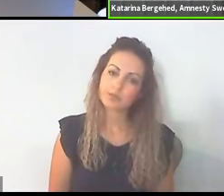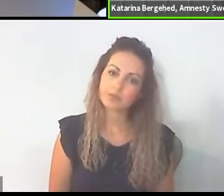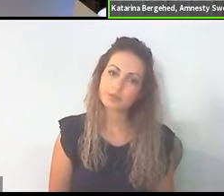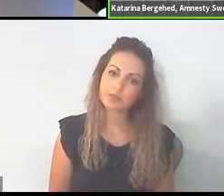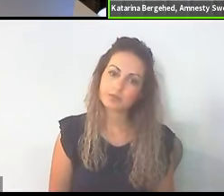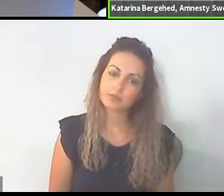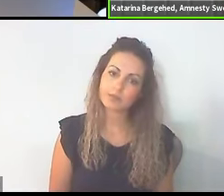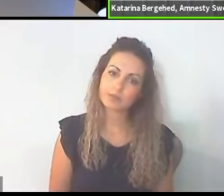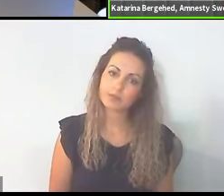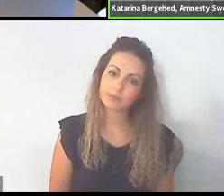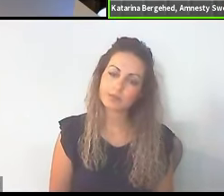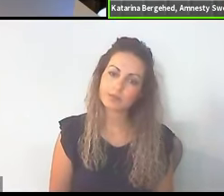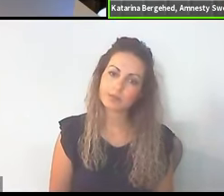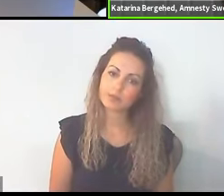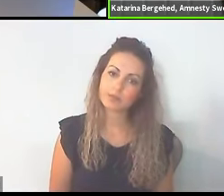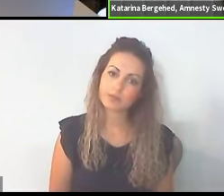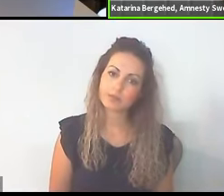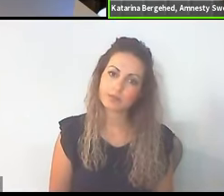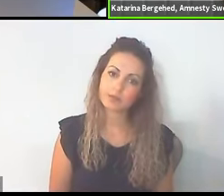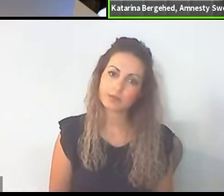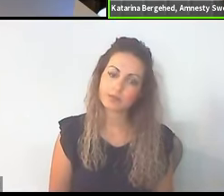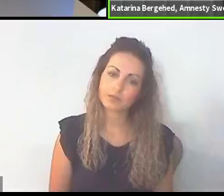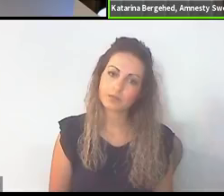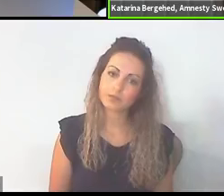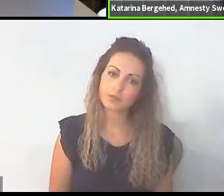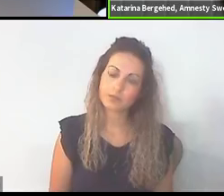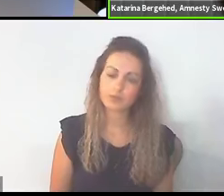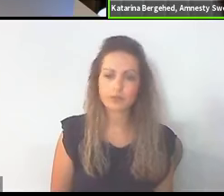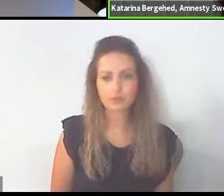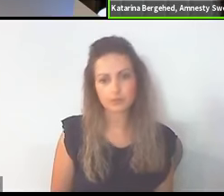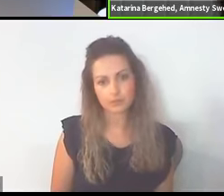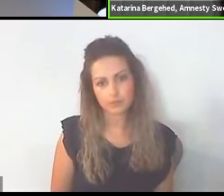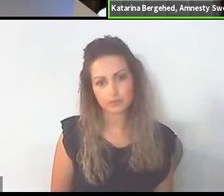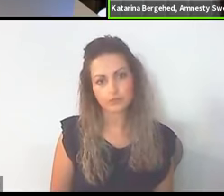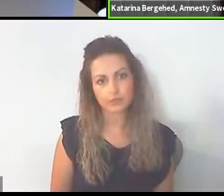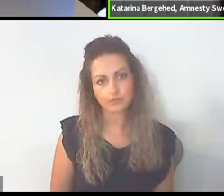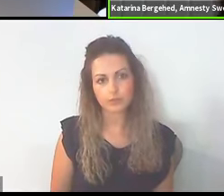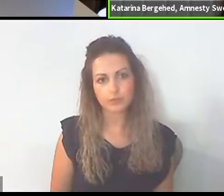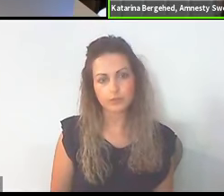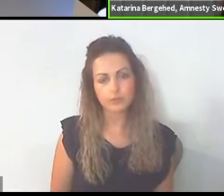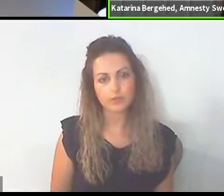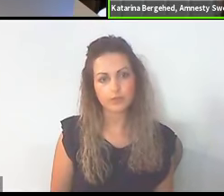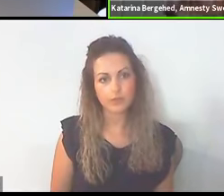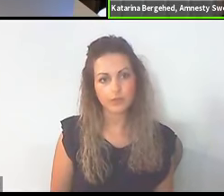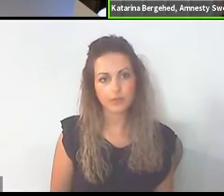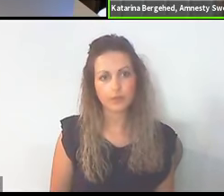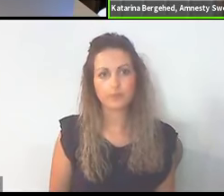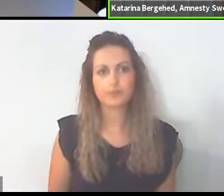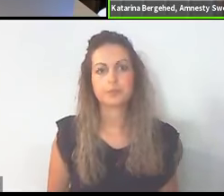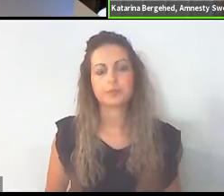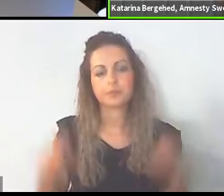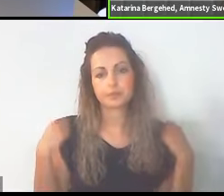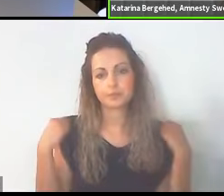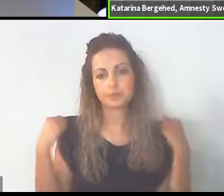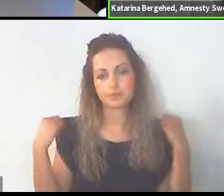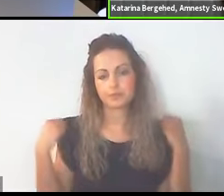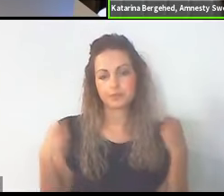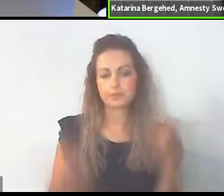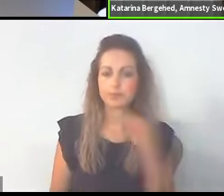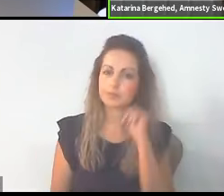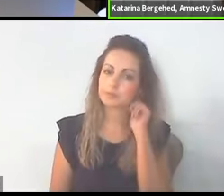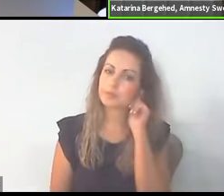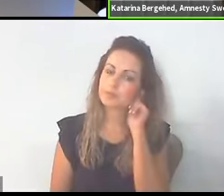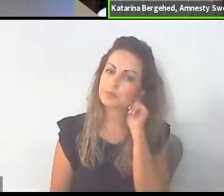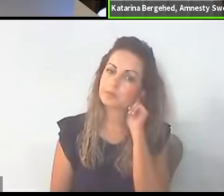they have a lot to do with each other. So we thought that even if